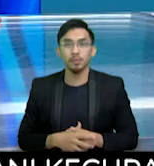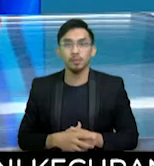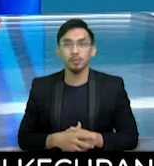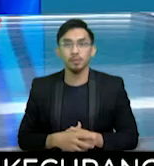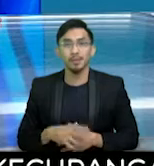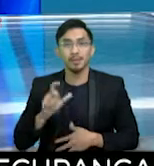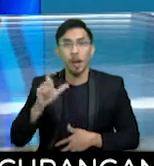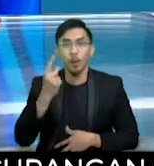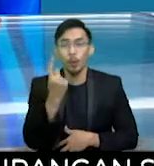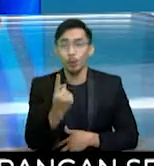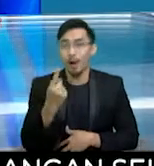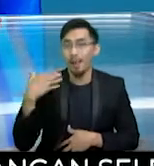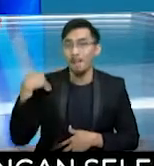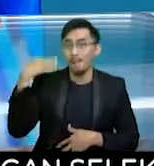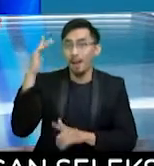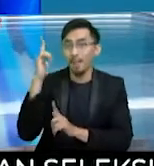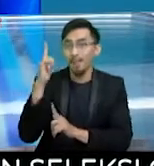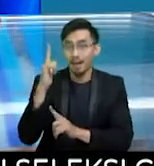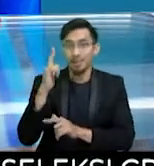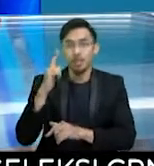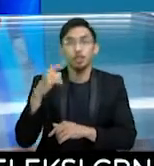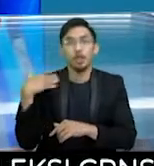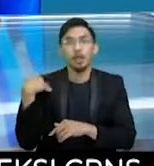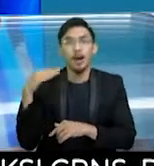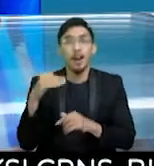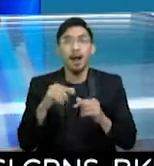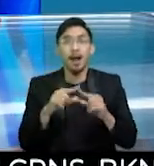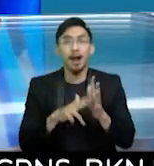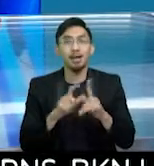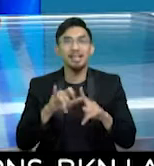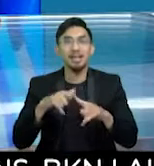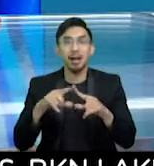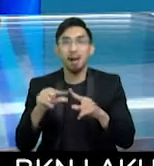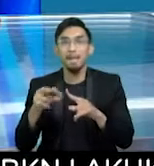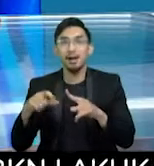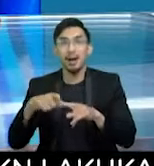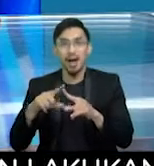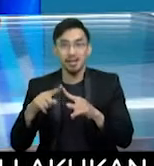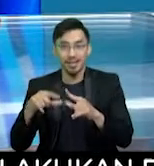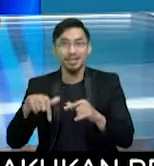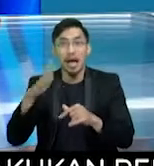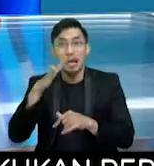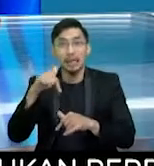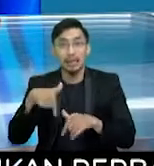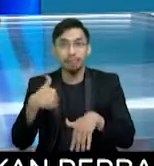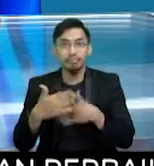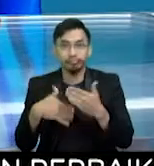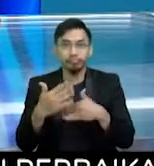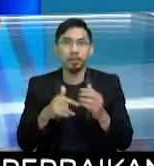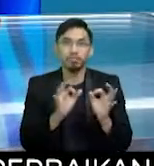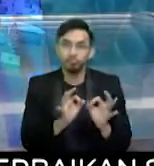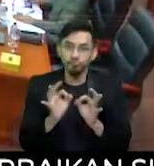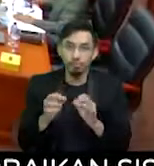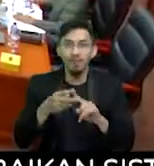Hai pemirsa calon tunggal Panglima TNI Jenderal Andika Perkasa hari ini jalani uji kepatutan dan kelayakan atau fit and